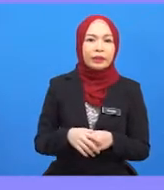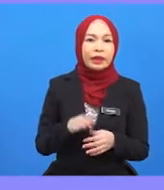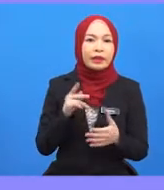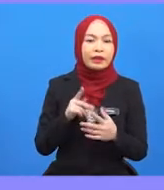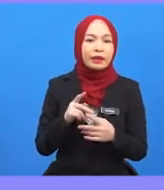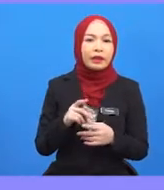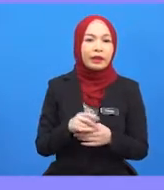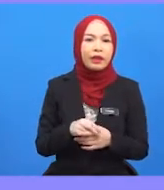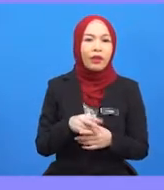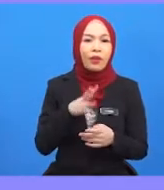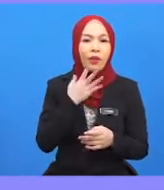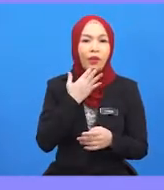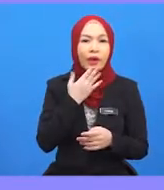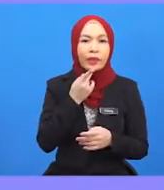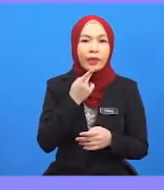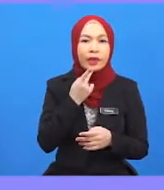Dan bacaan akhir biuret ialah